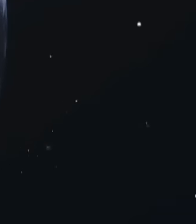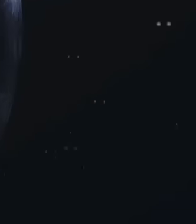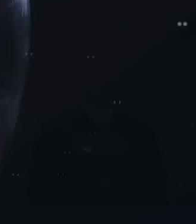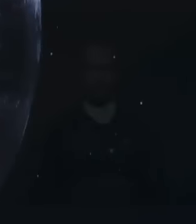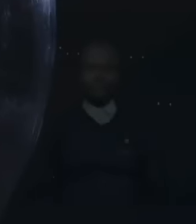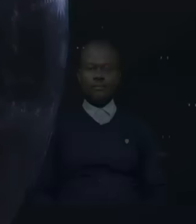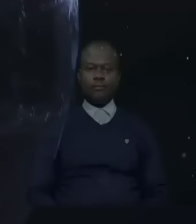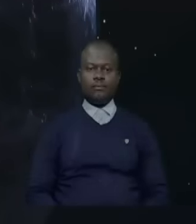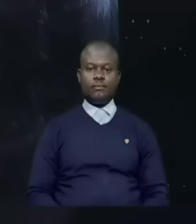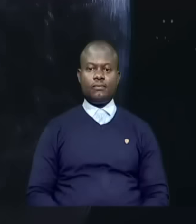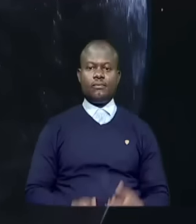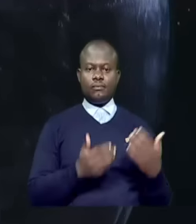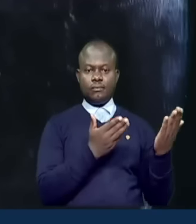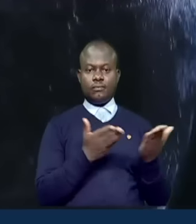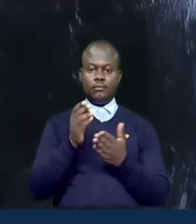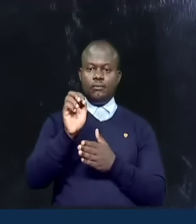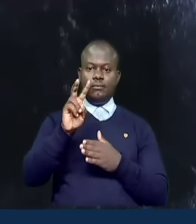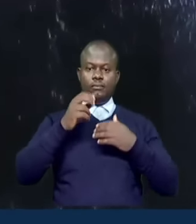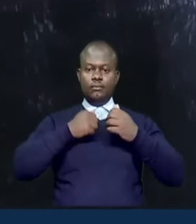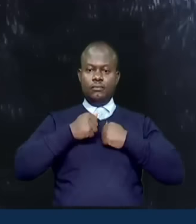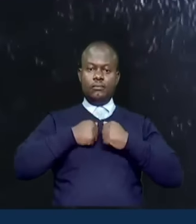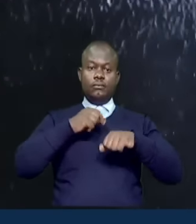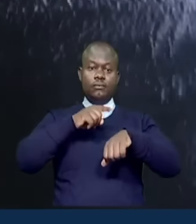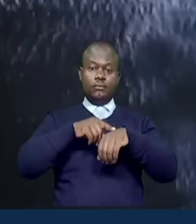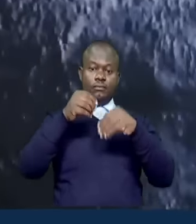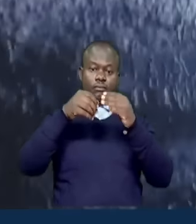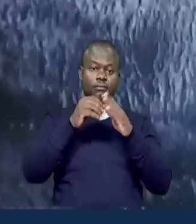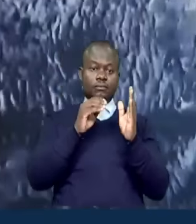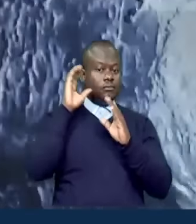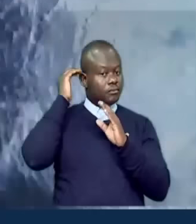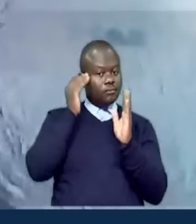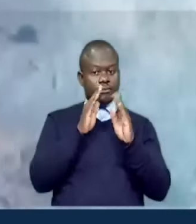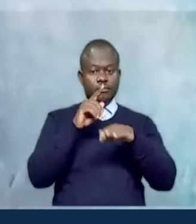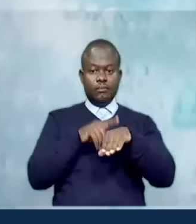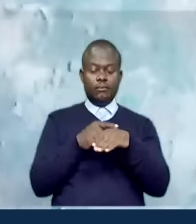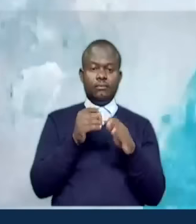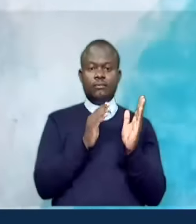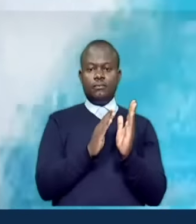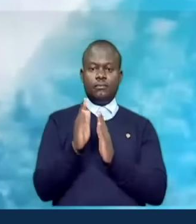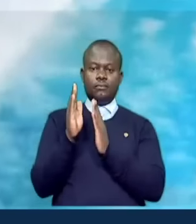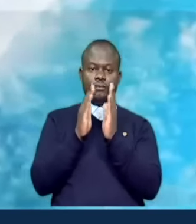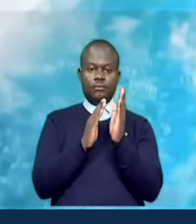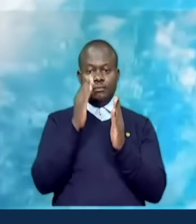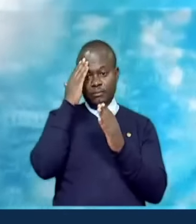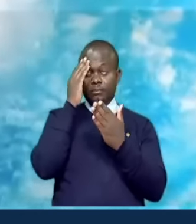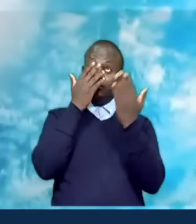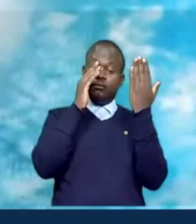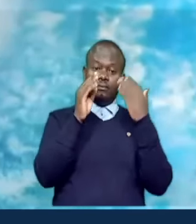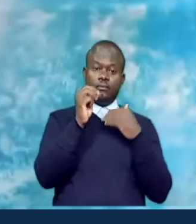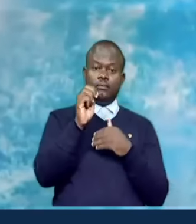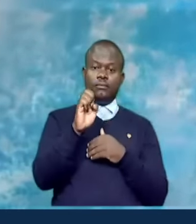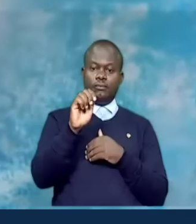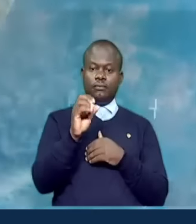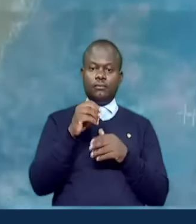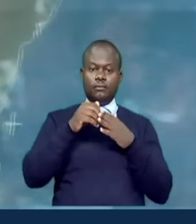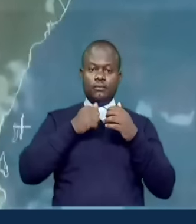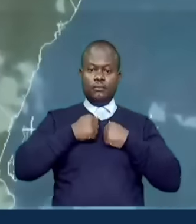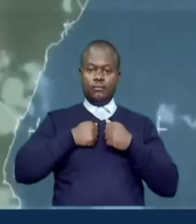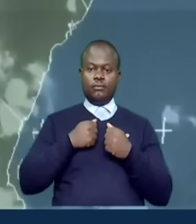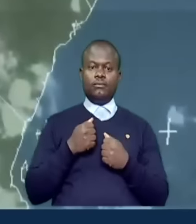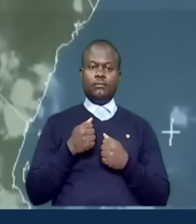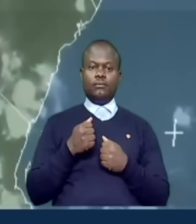Ikaze kuri televiziyo y'u Rwanda wino mwanya tubagezeho amakuru y'iteganyagihe mwamwateguriwe n'ikigo cy'u Rwanda cy'ubumenyi bw'ikirere Meteo Rwanda. Njye ugiye kuba yagezeho